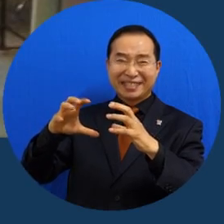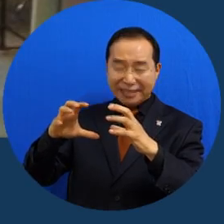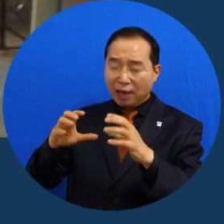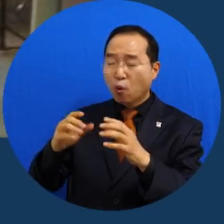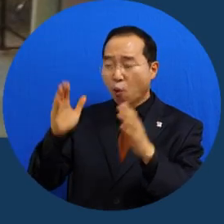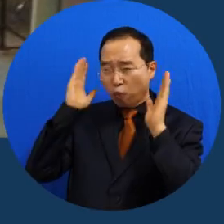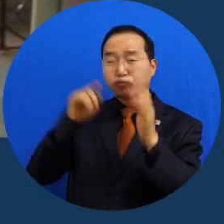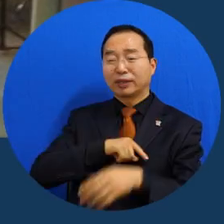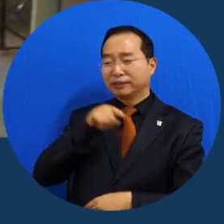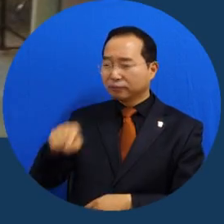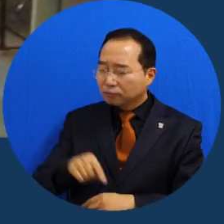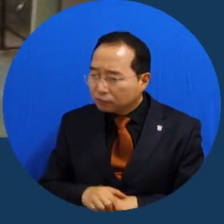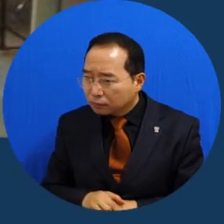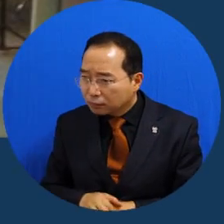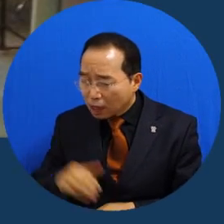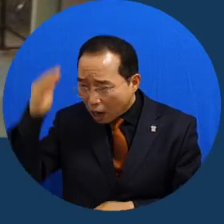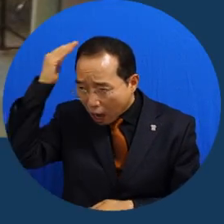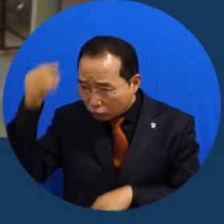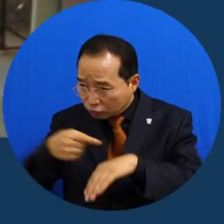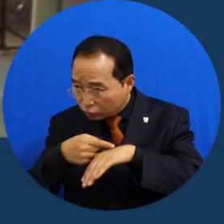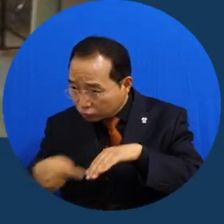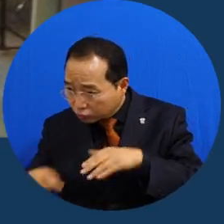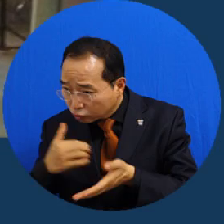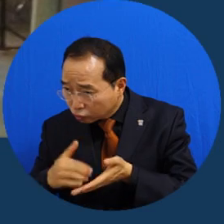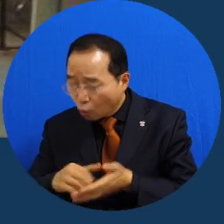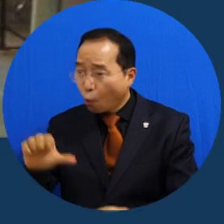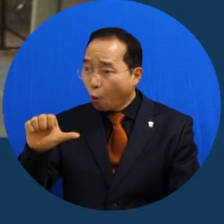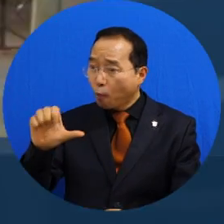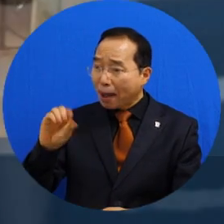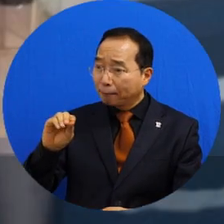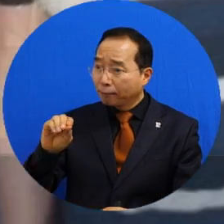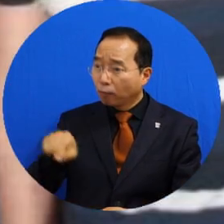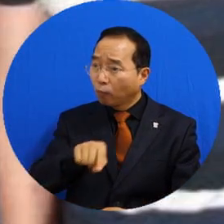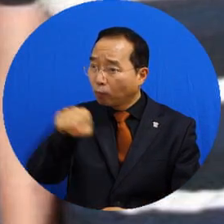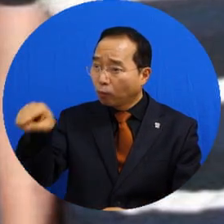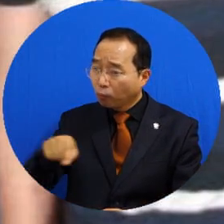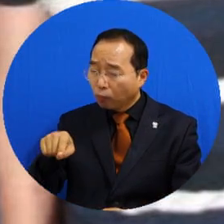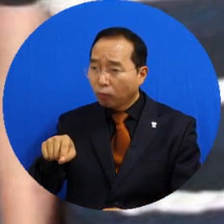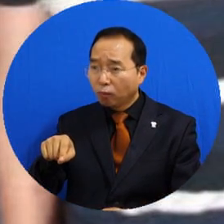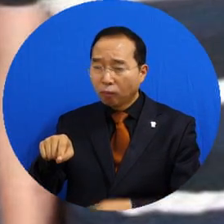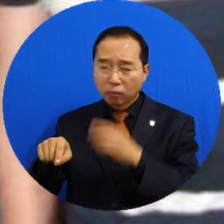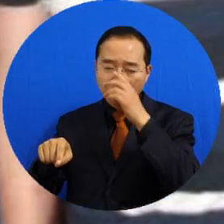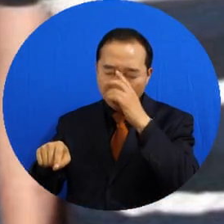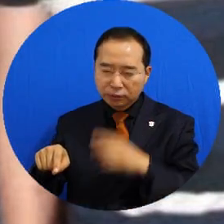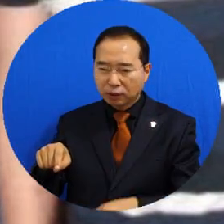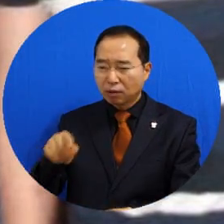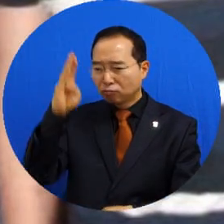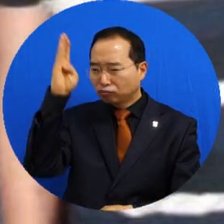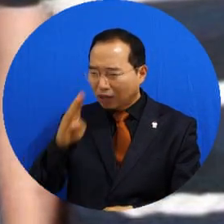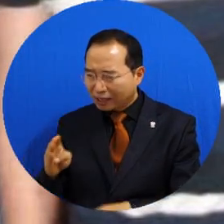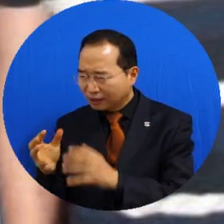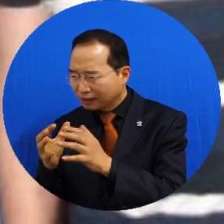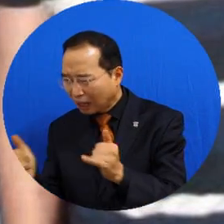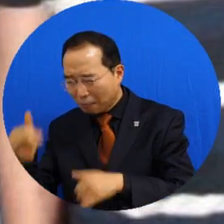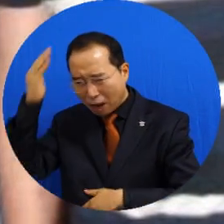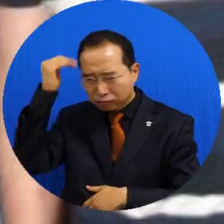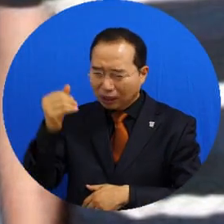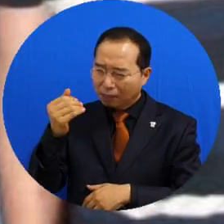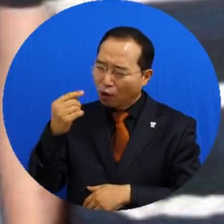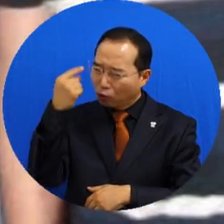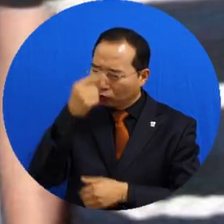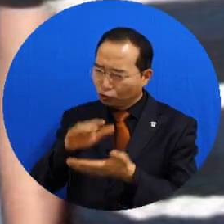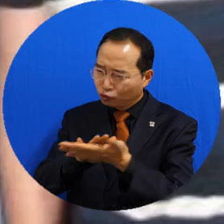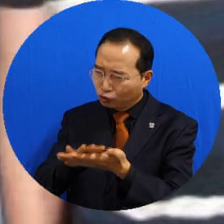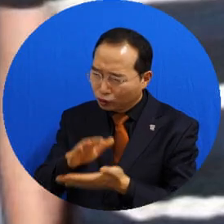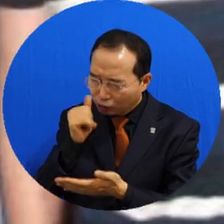역시 5만 명 정도 교포가 있어요. 브라질에. 그 중에는 당연히 혼혈화도 있고 다양각색의 사람들이